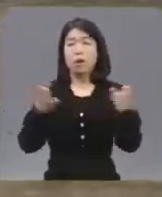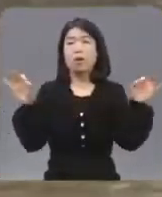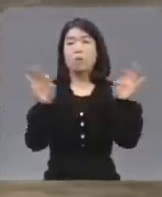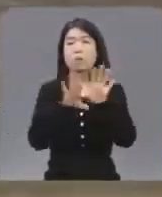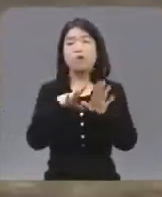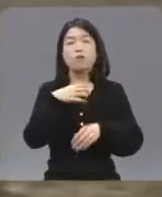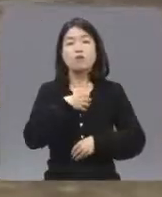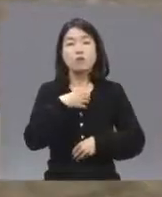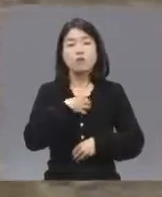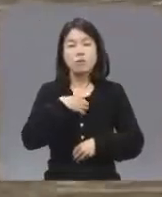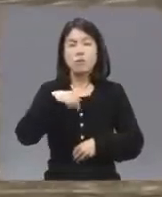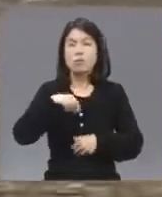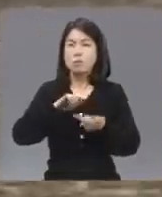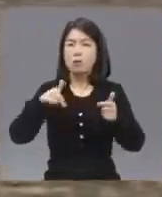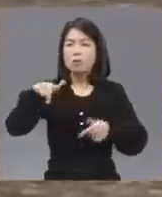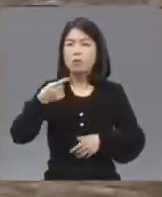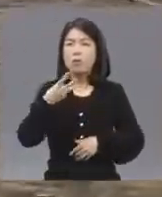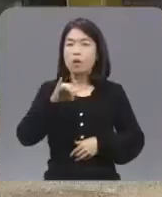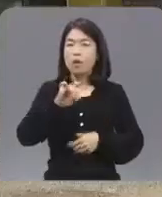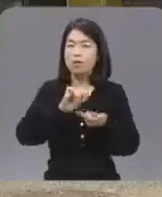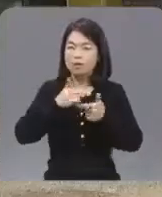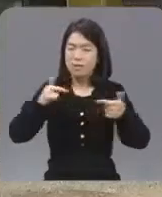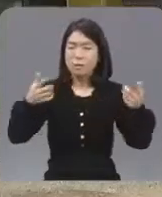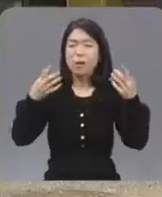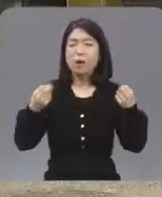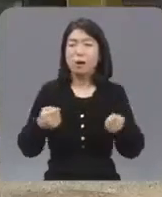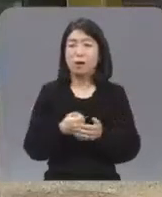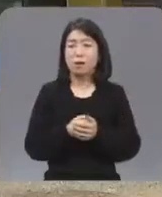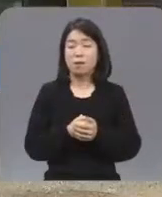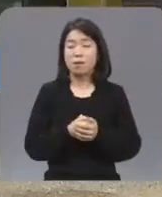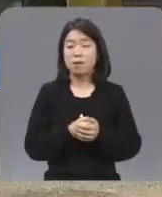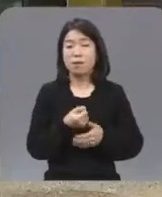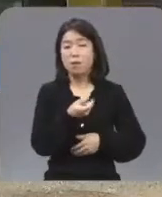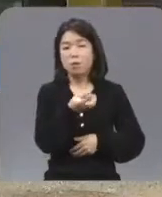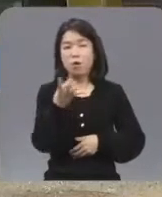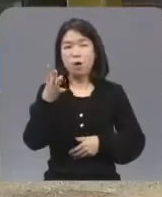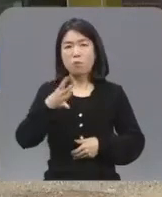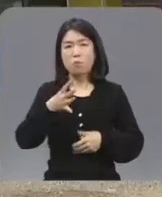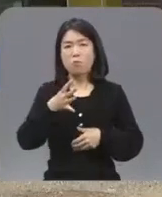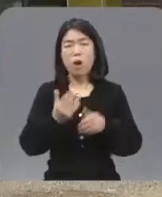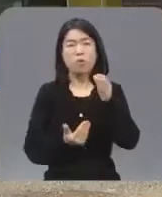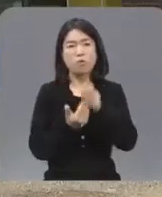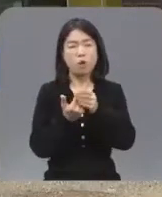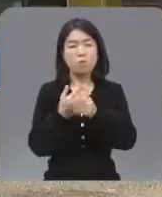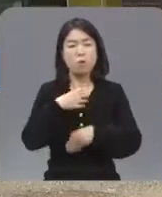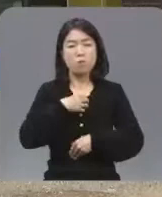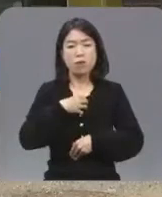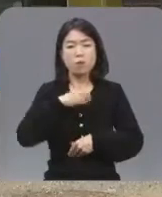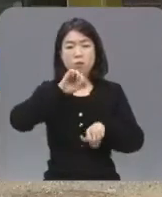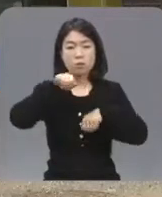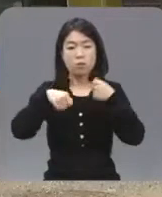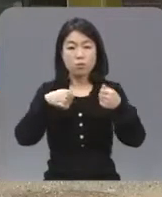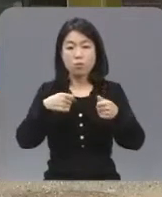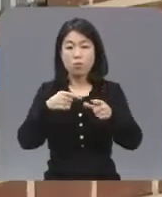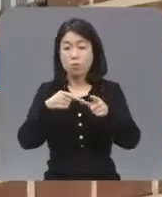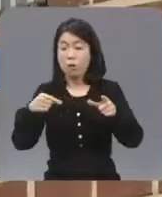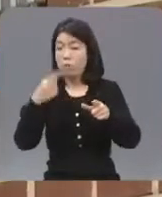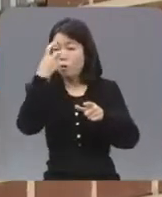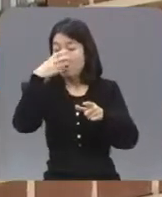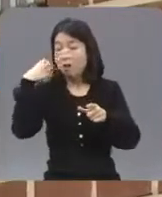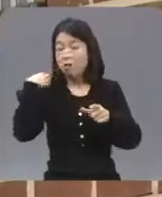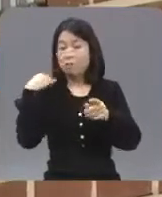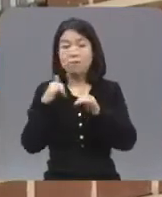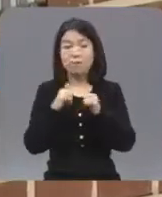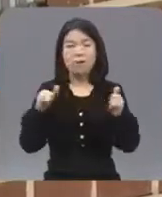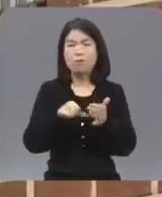지정한 고라니까지 다양합니다. 다수의 조난된 동물들을 아주 일선에서 관리해 주시는